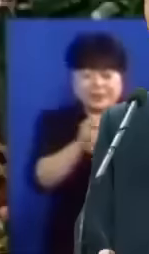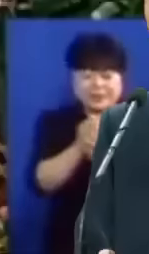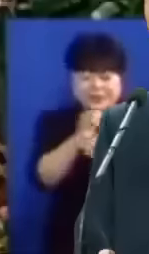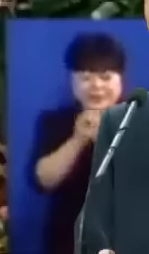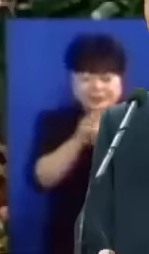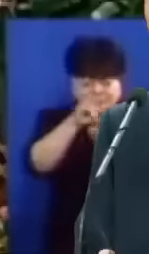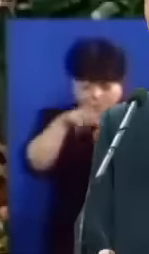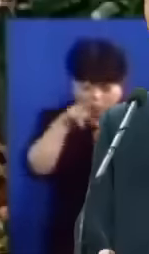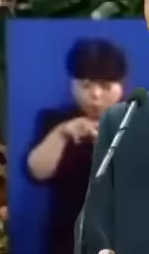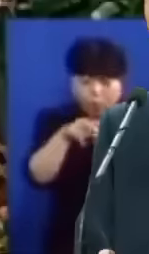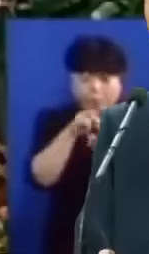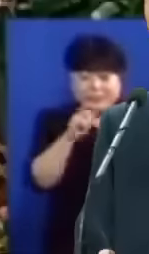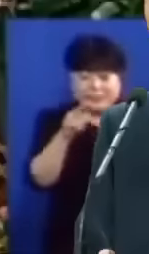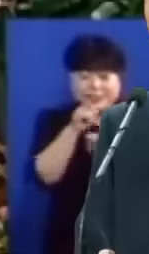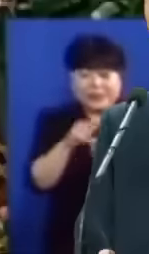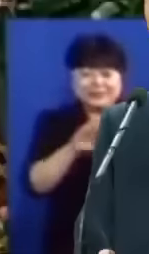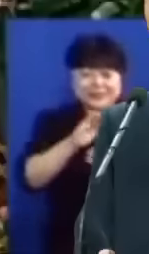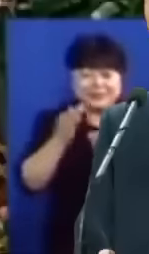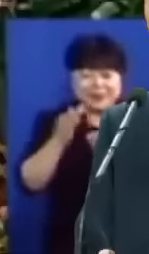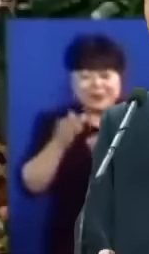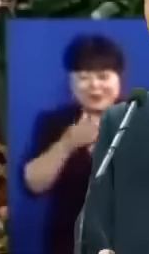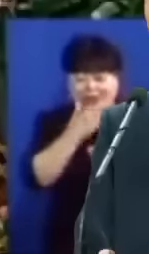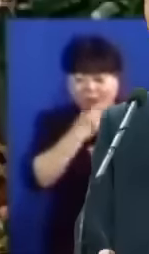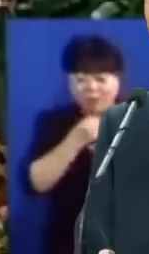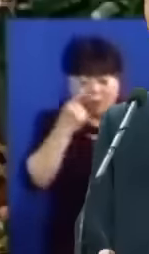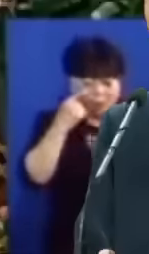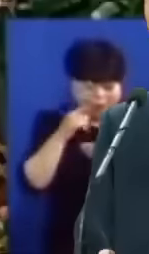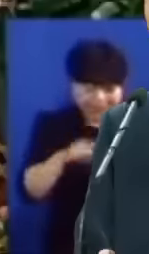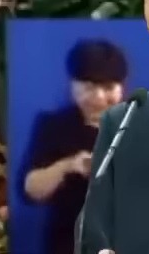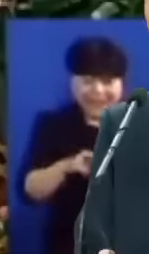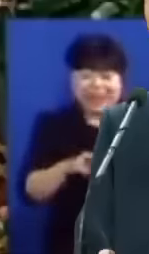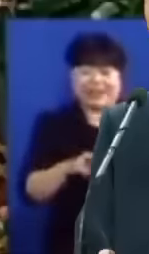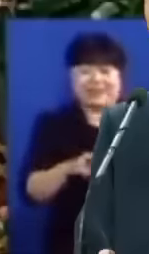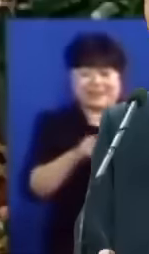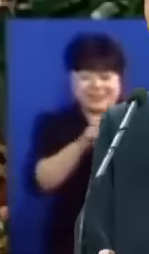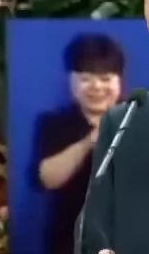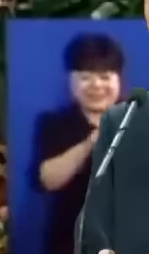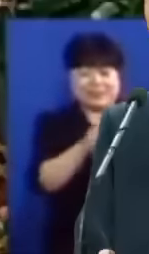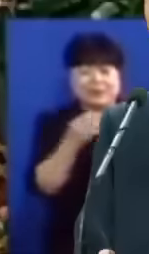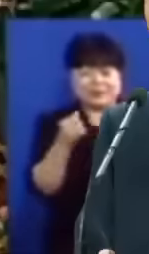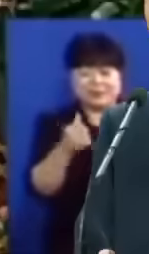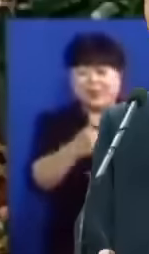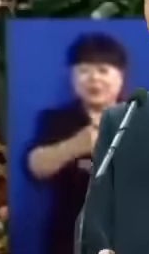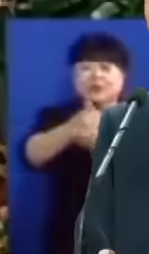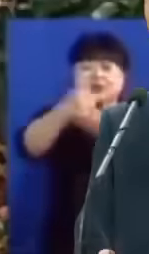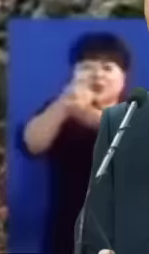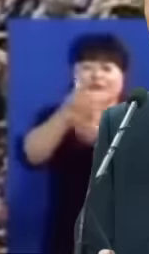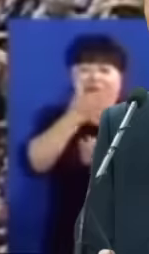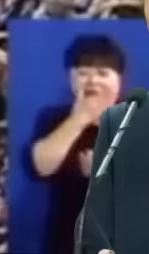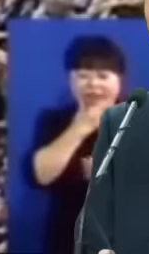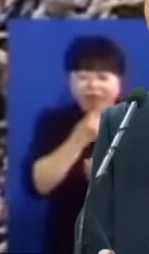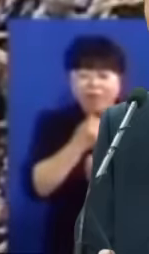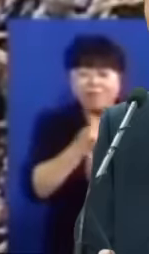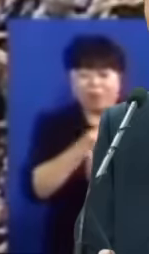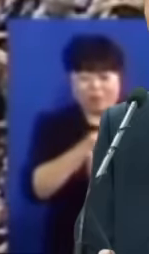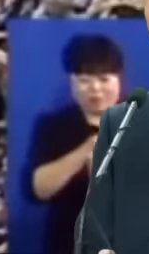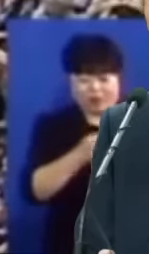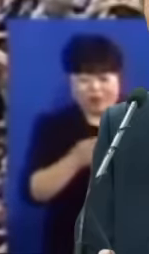읽고 말씀 안에서 참다운 행복을 깨달았습니다. 그 후 힐티는 모든 사람들이 존경하는 행복론자가